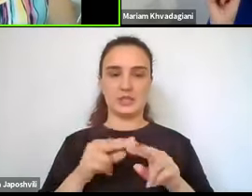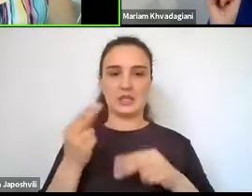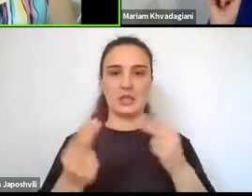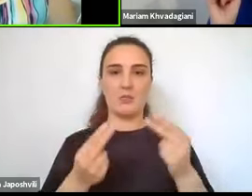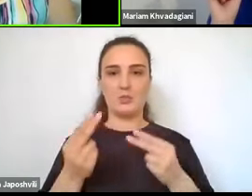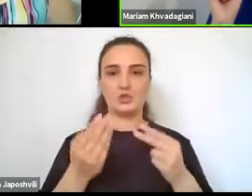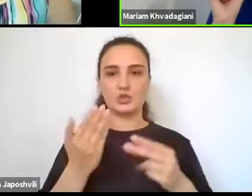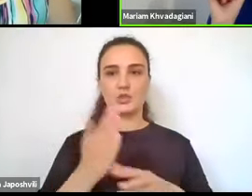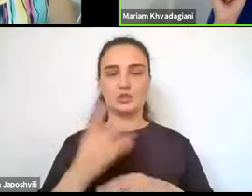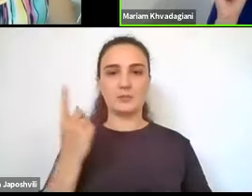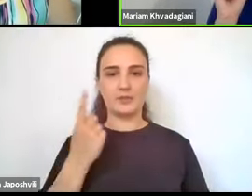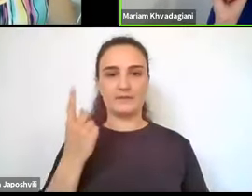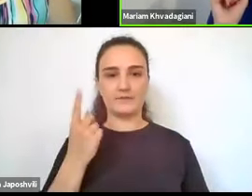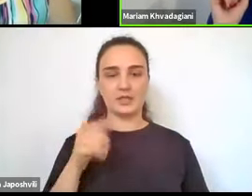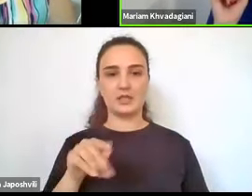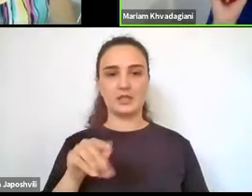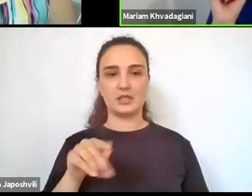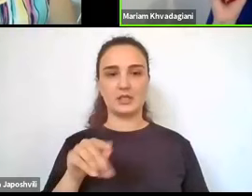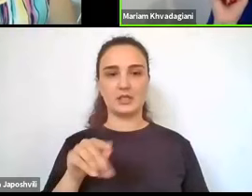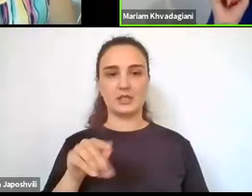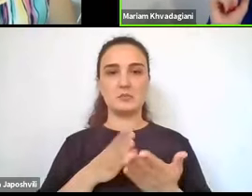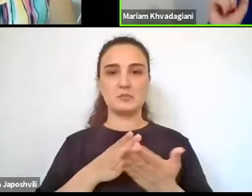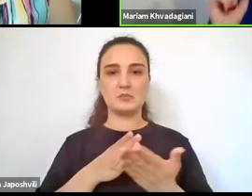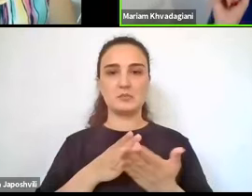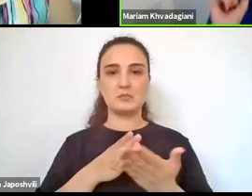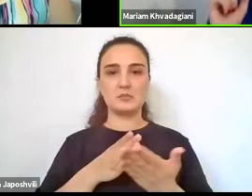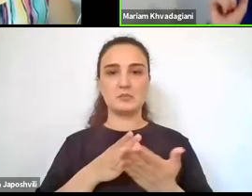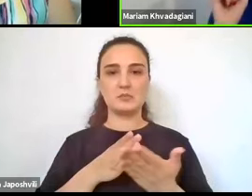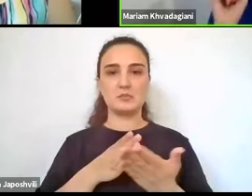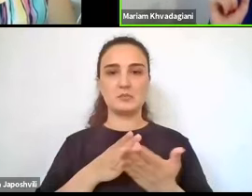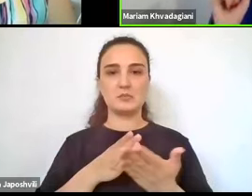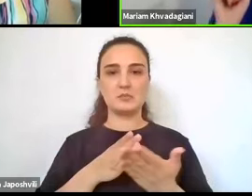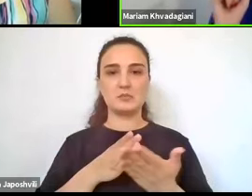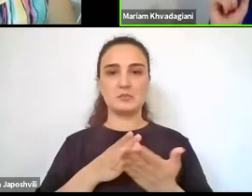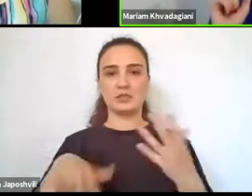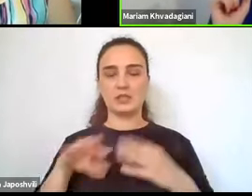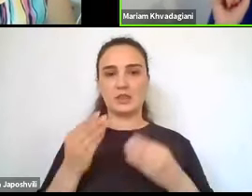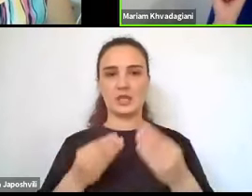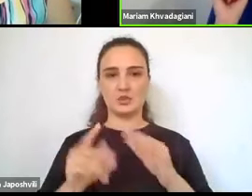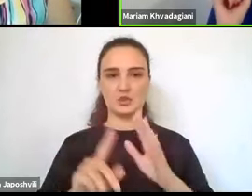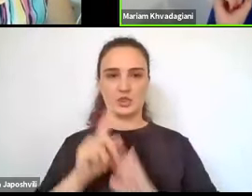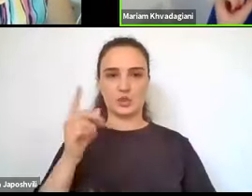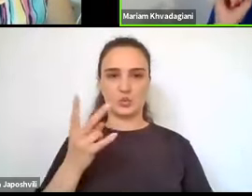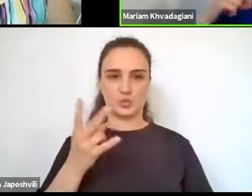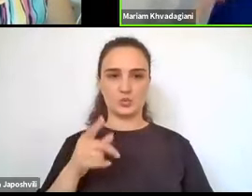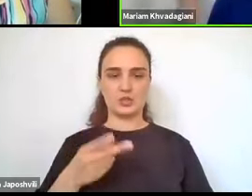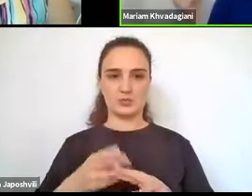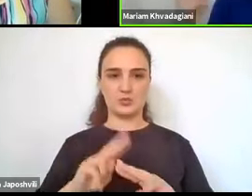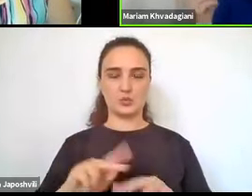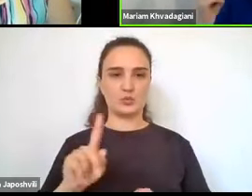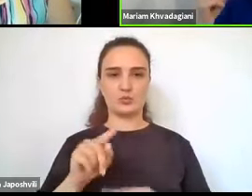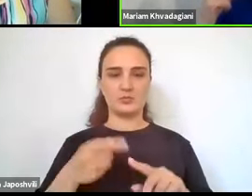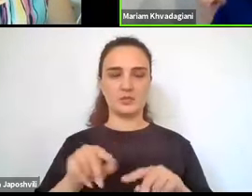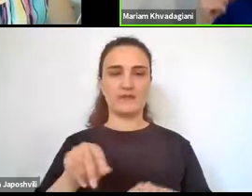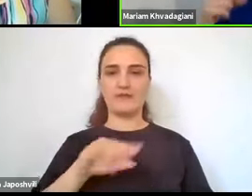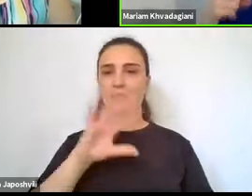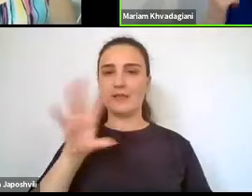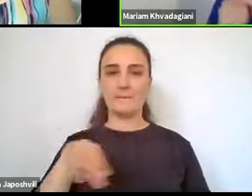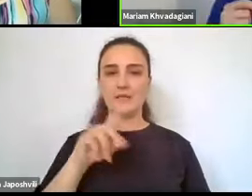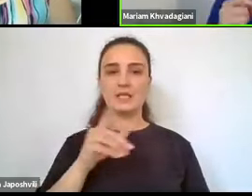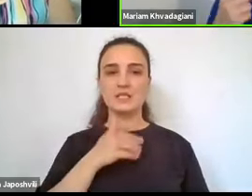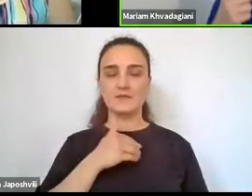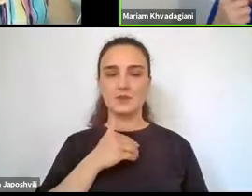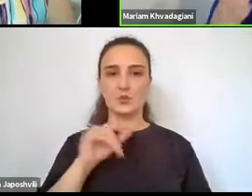არის პირველი, რაც არის მიზანი, რომ ბავშვმა ჩვენთან თამაში დაიწყოს. იმიტომ რომ ის ყველაფერი რაც გვინდა